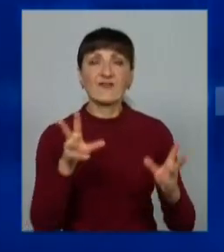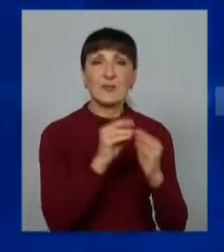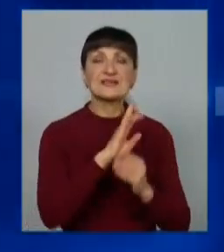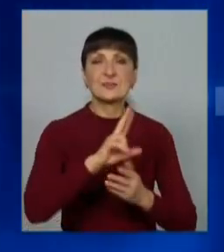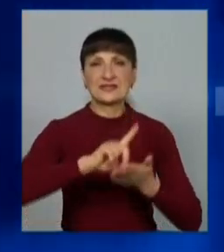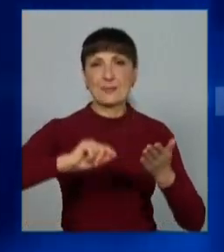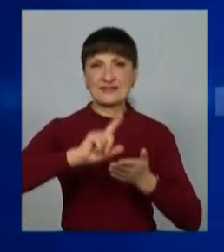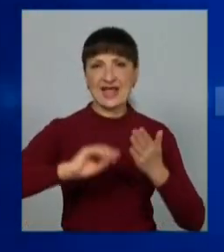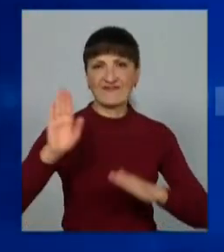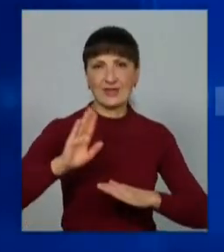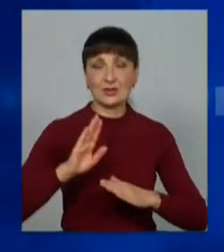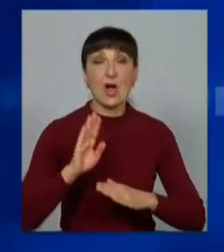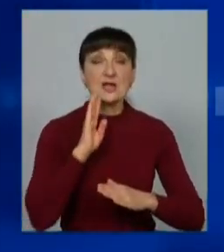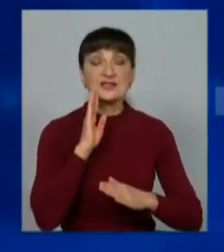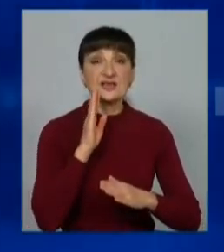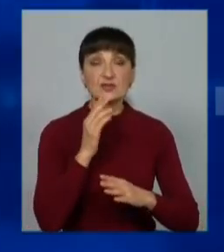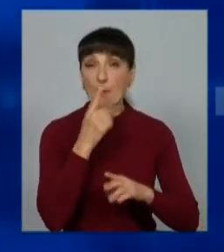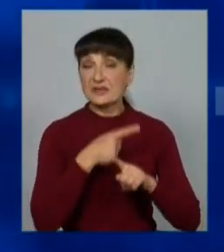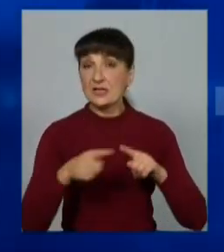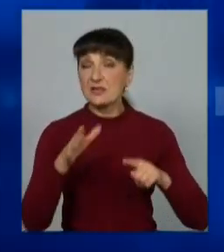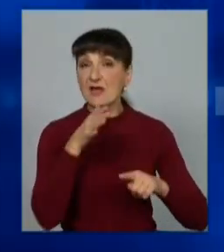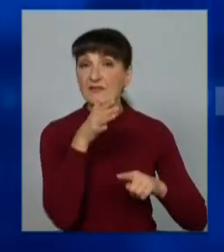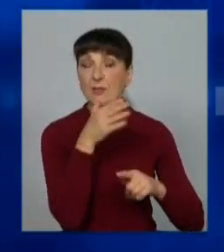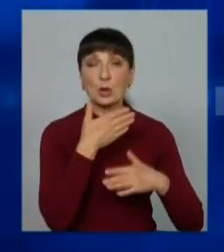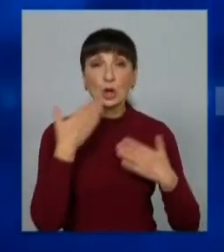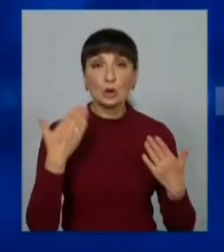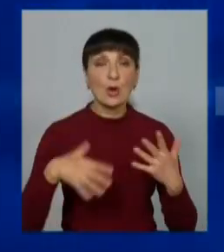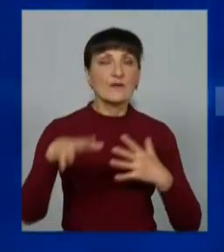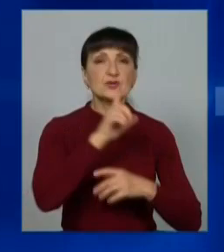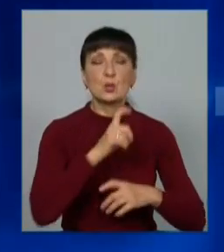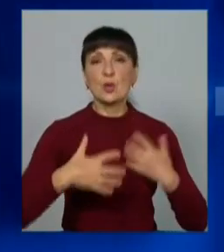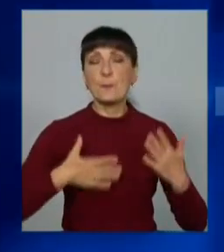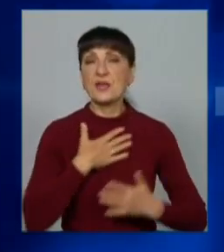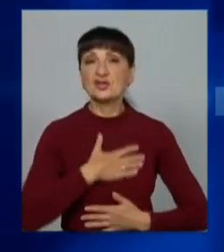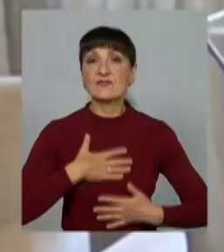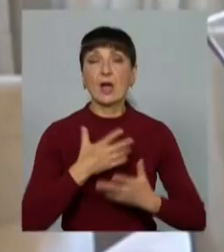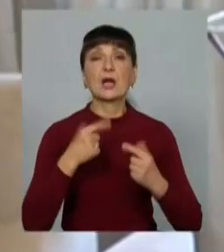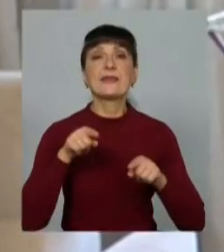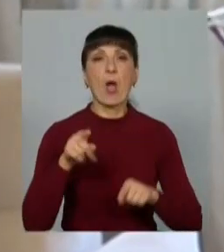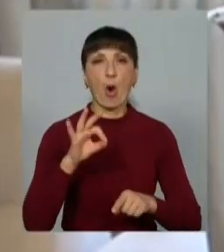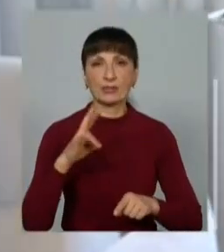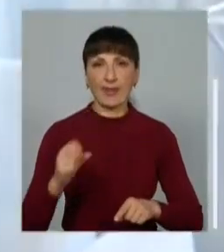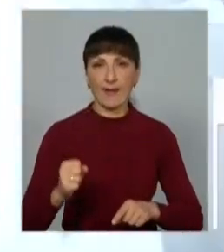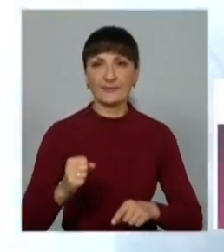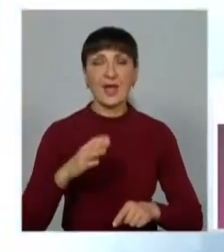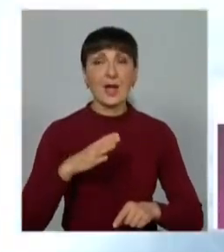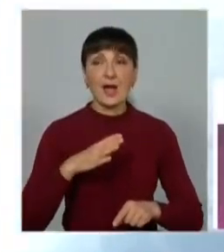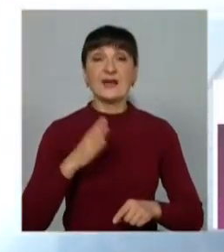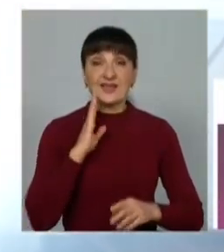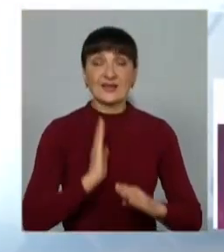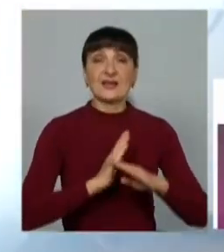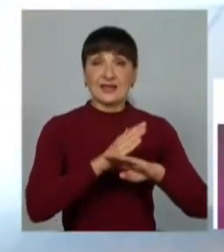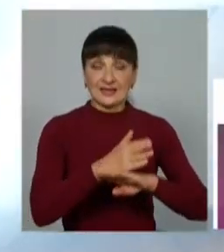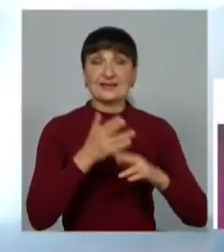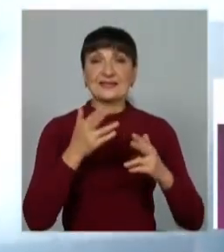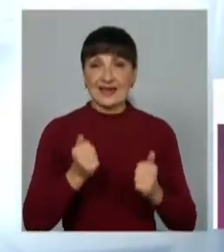время фронтвумен не появляется в роликах. Подписчики всерьез обеспокоены ее отсутствием. Было бы глупо побывать у звезд